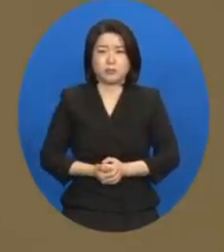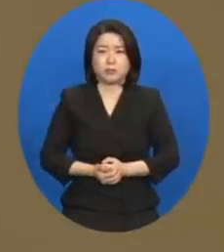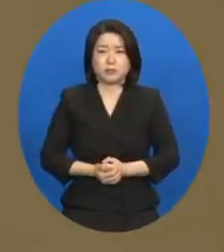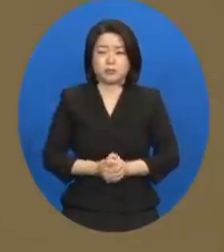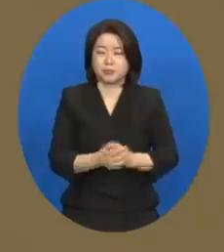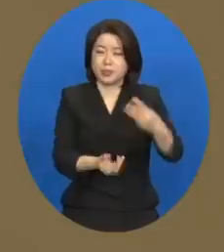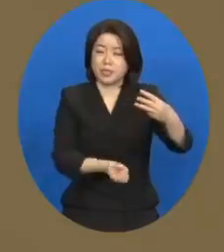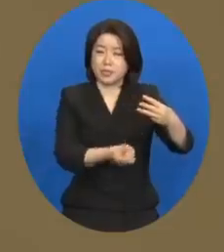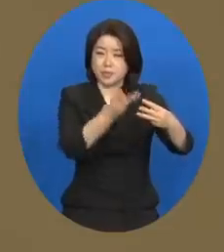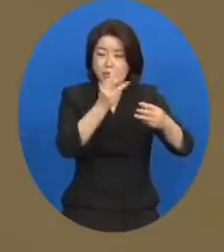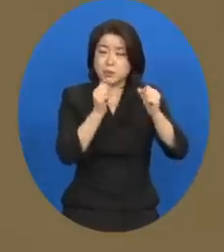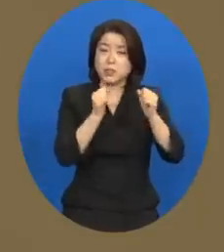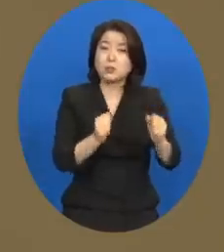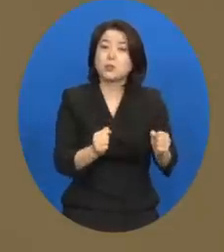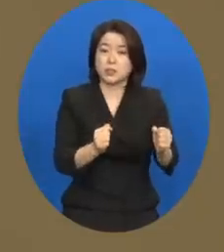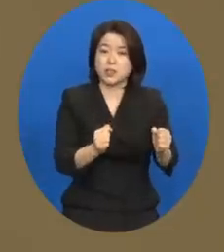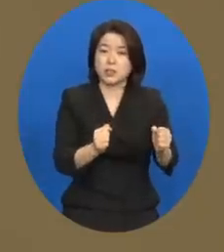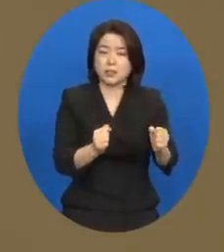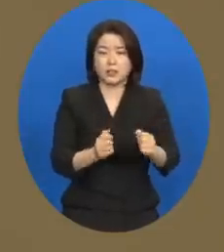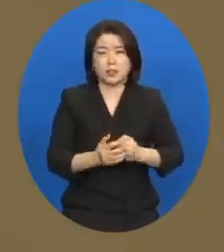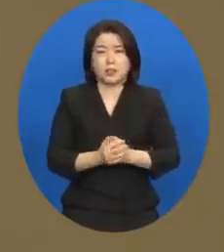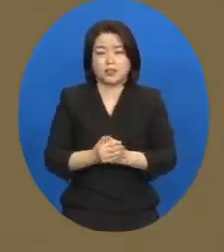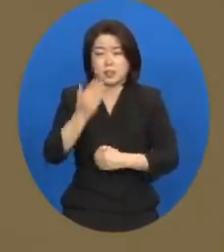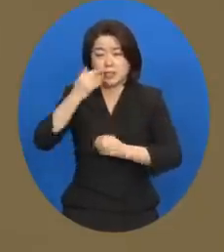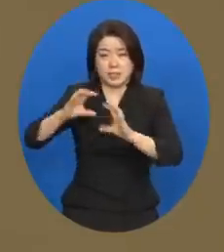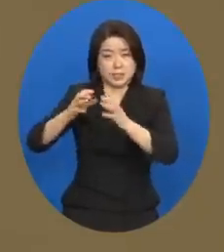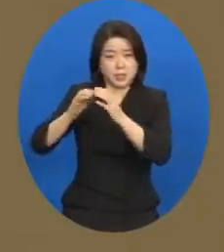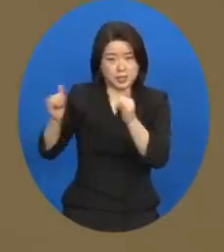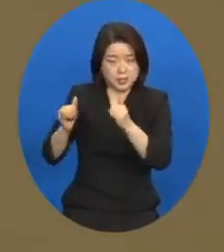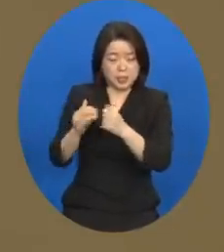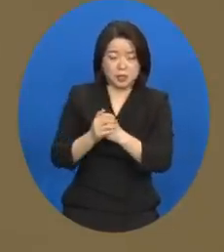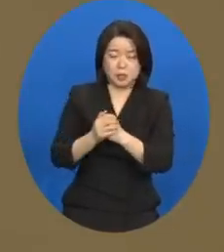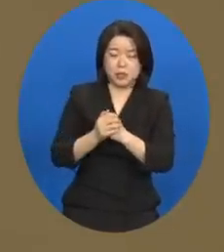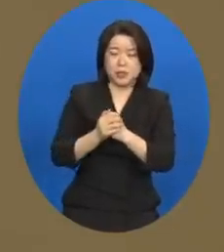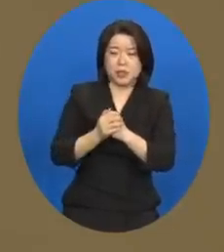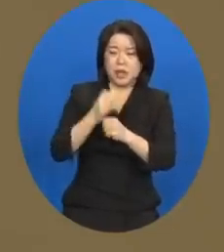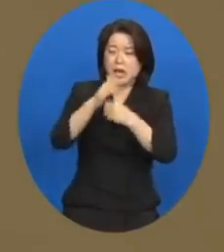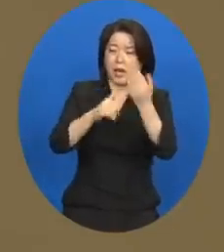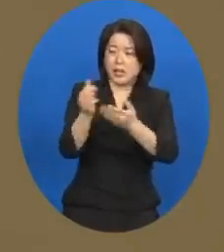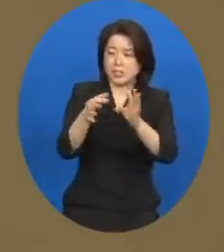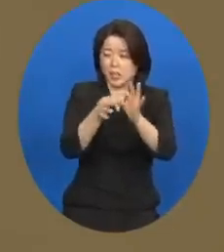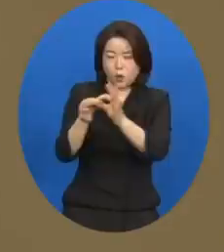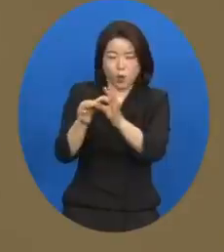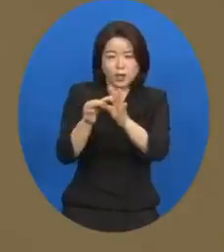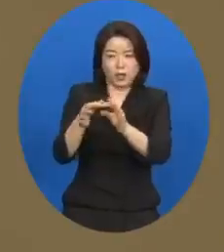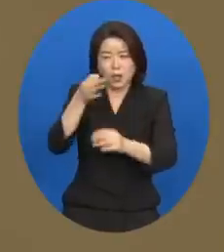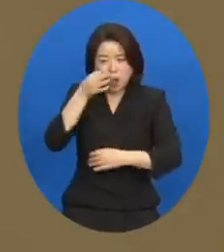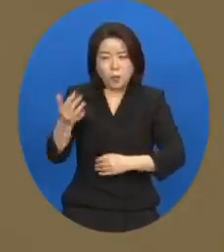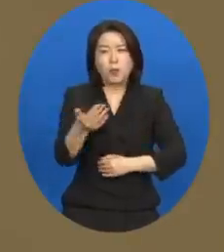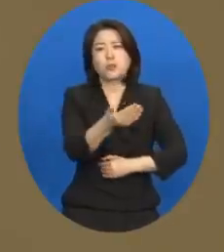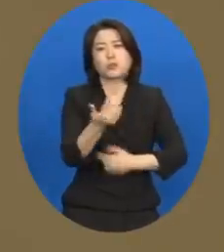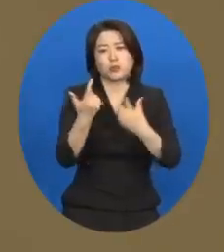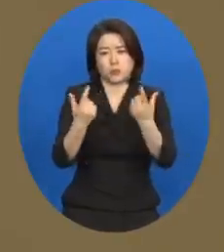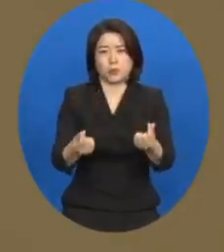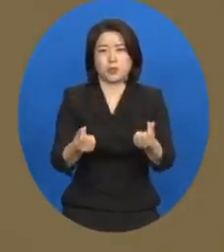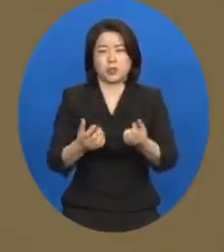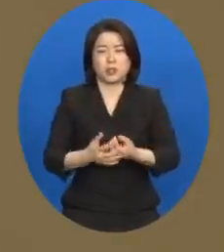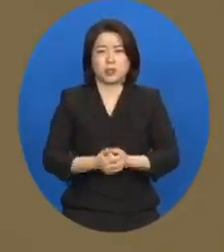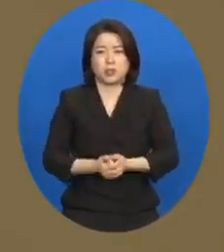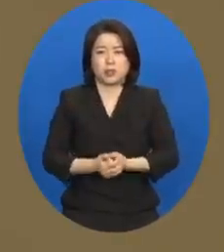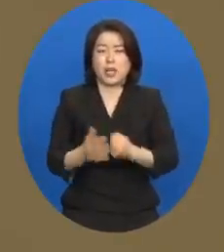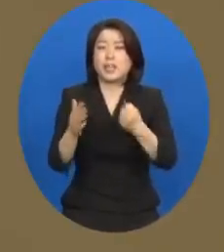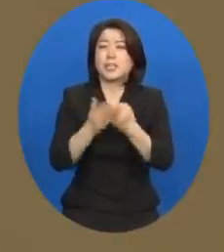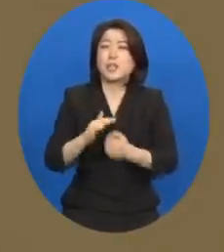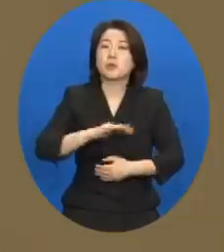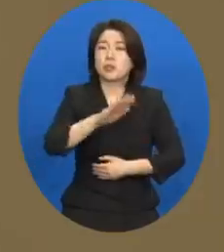레위 지파의 존재는 이스라엘 백성들의 하나님과의 관계를 보여주는 것이었습니다. 그래서